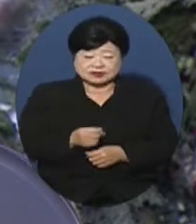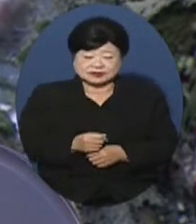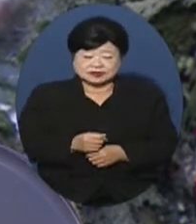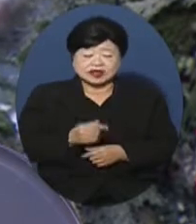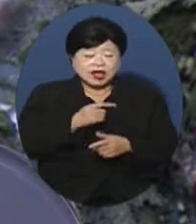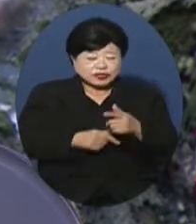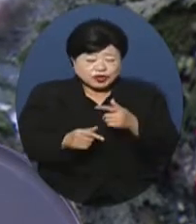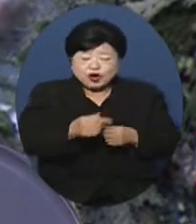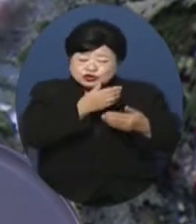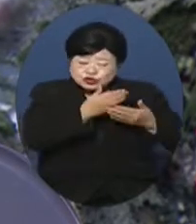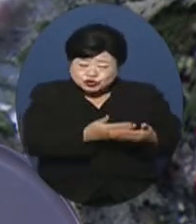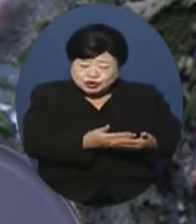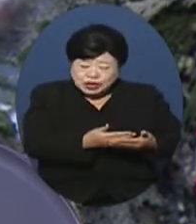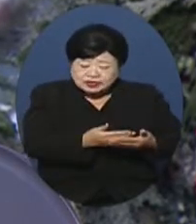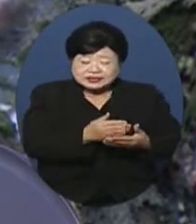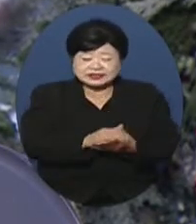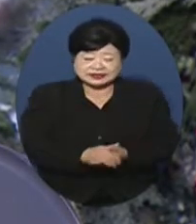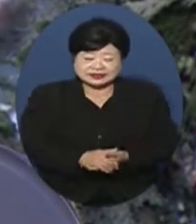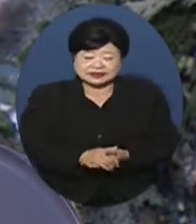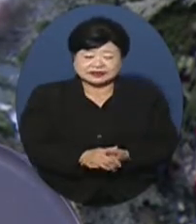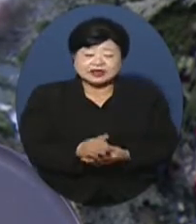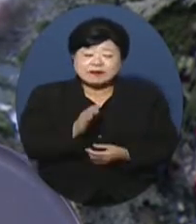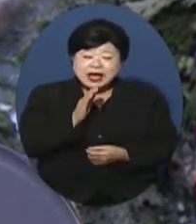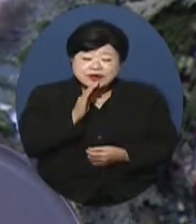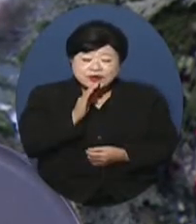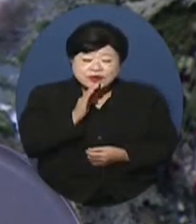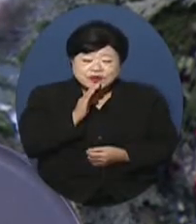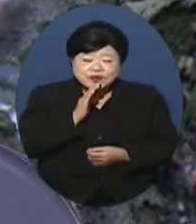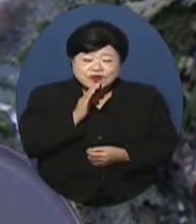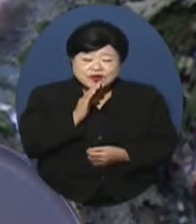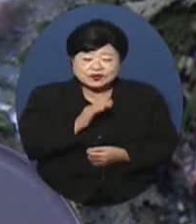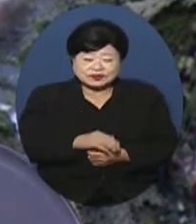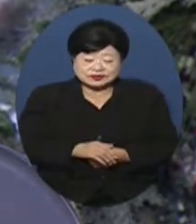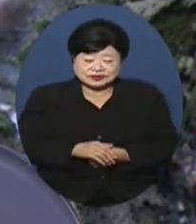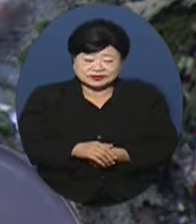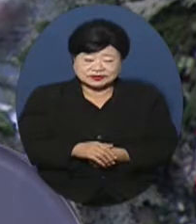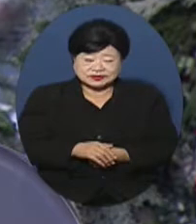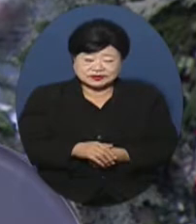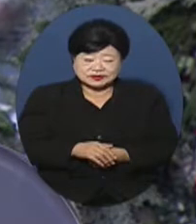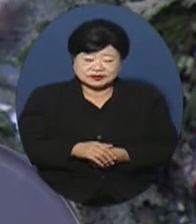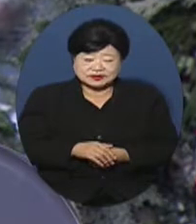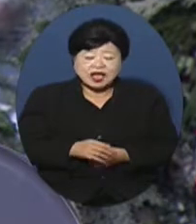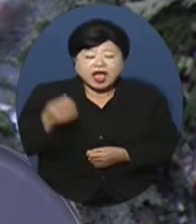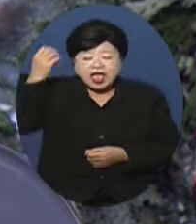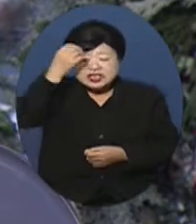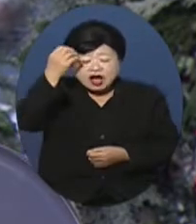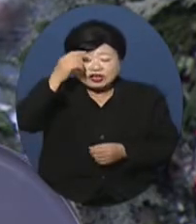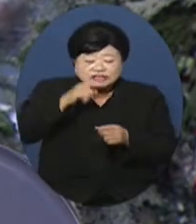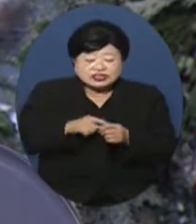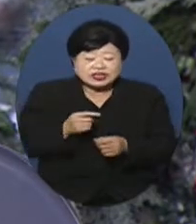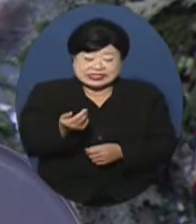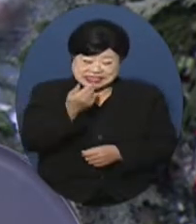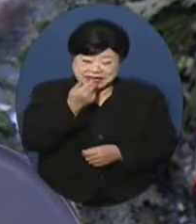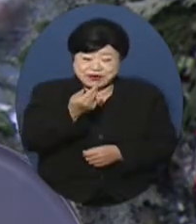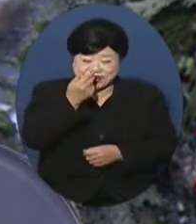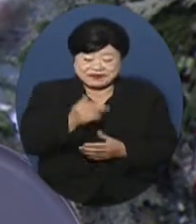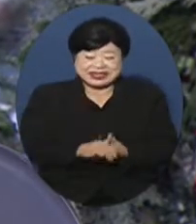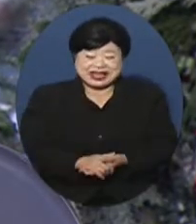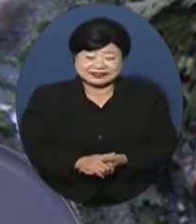태아 중요한 일 수 있는데 바로 쓰십시오 괴정 찍힌 셈이야